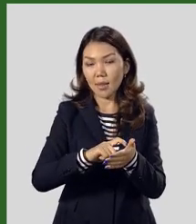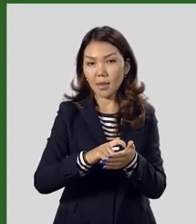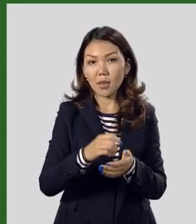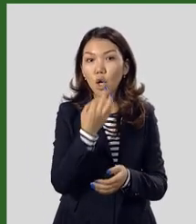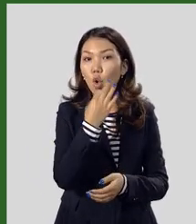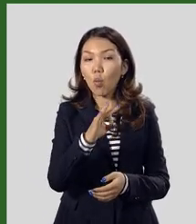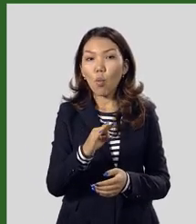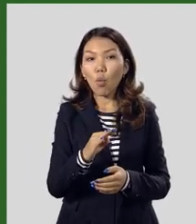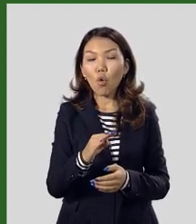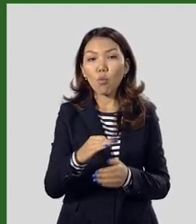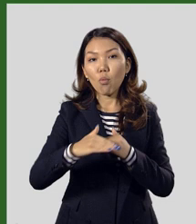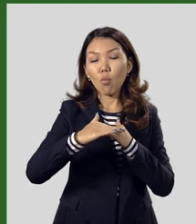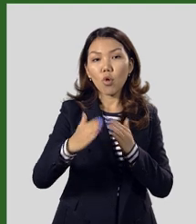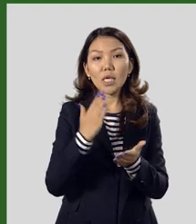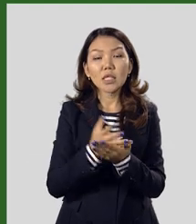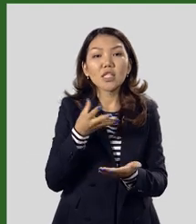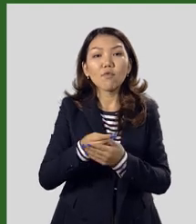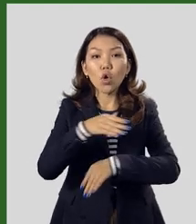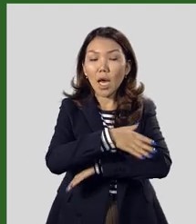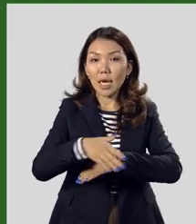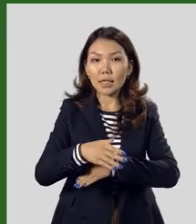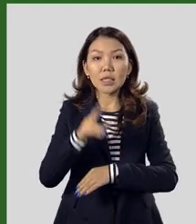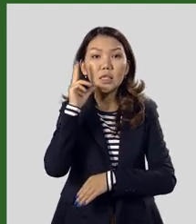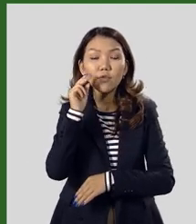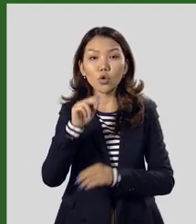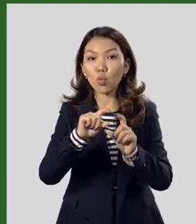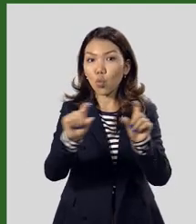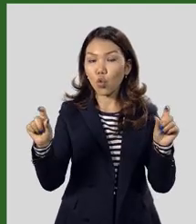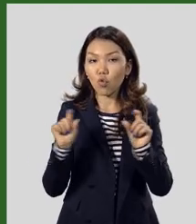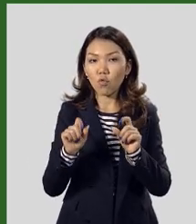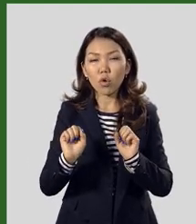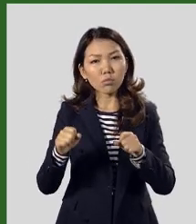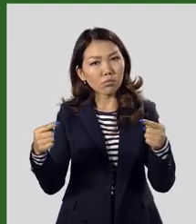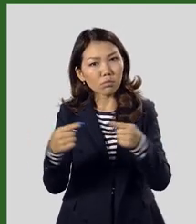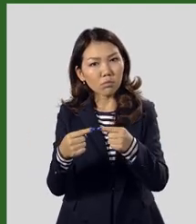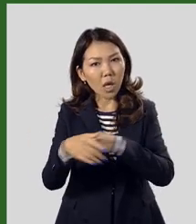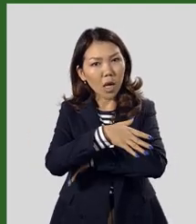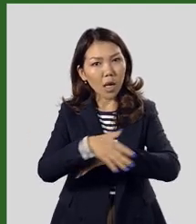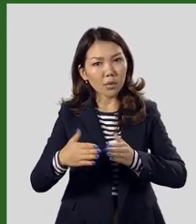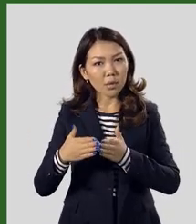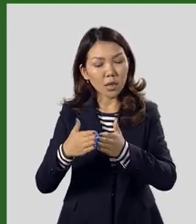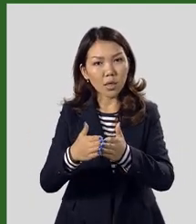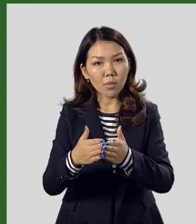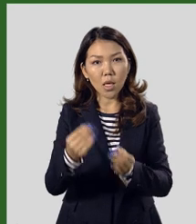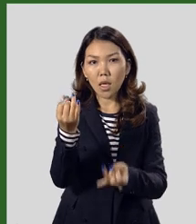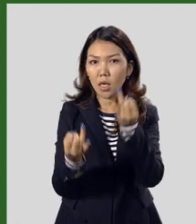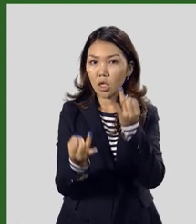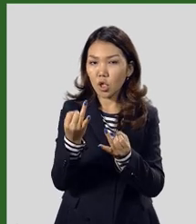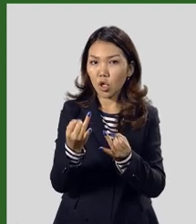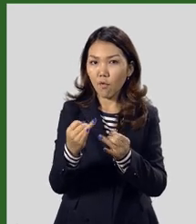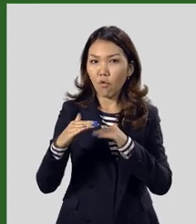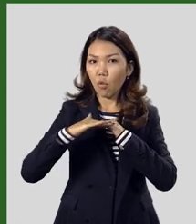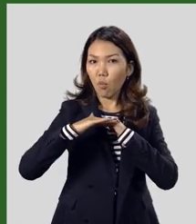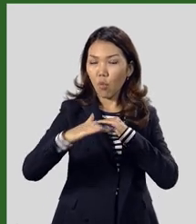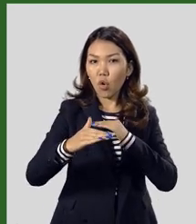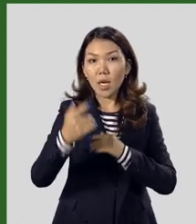свой адрес, то есть цифру и букву. Можно ли определить адрес корабля на игровом поле,